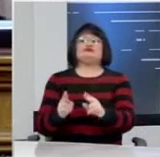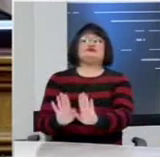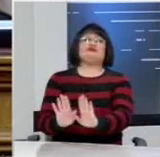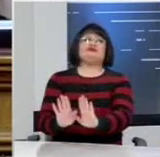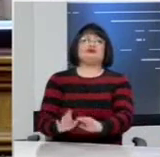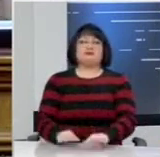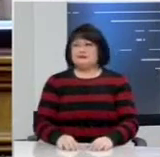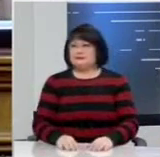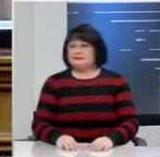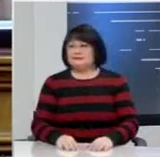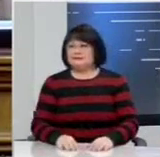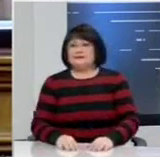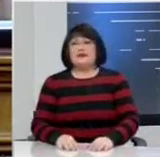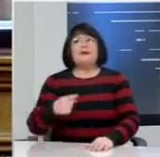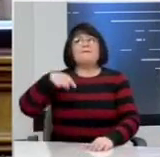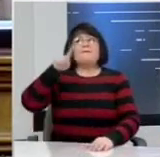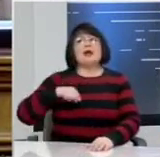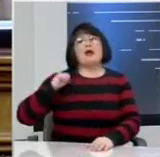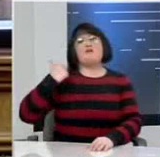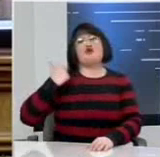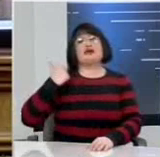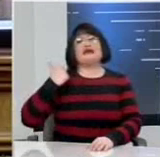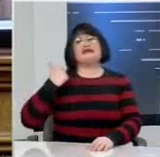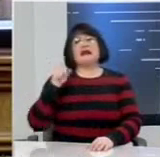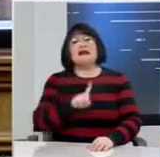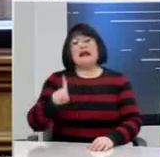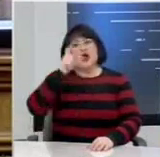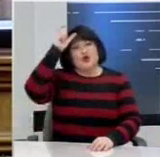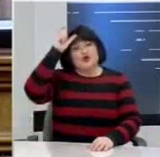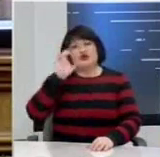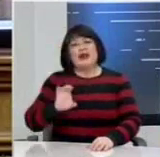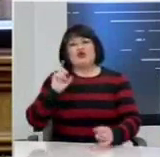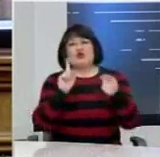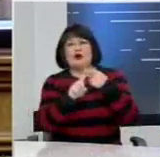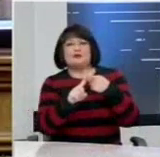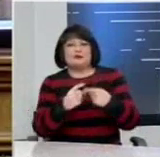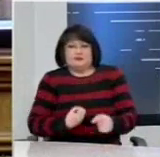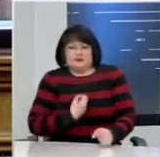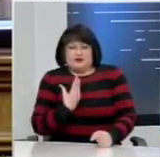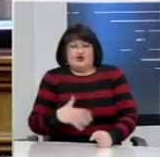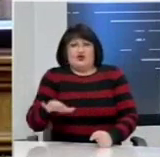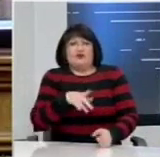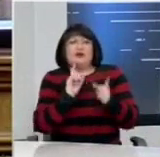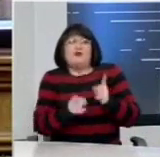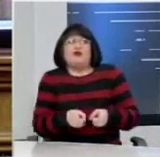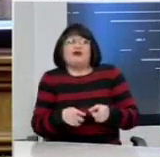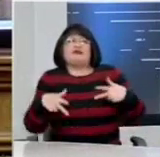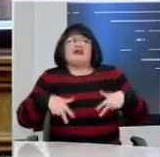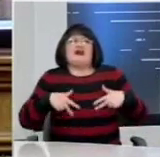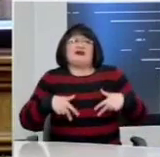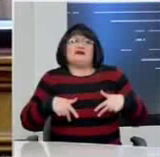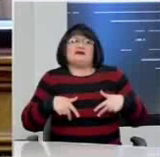Μία μόνο μέρα πριν τη συνάντηση Μητσοτάκη-Ερντογάν. Και όλοι έχουν την αίσθηση ότι πρόκειται για μία απόφαση της